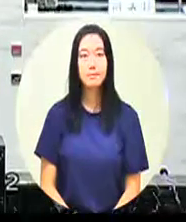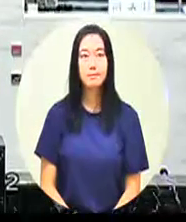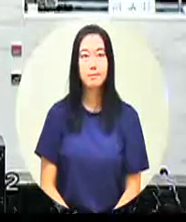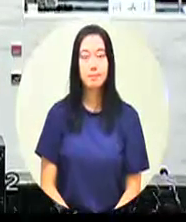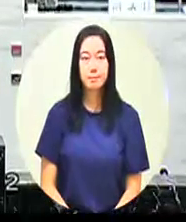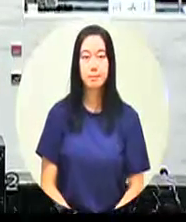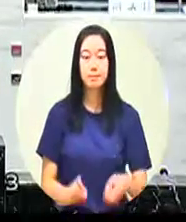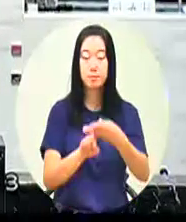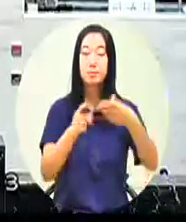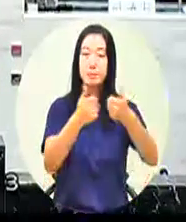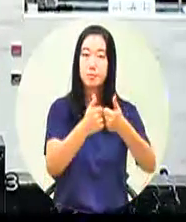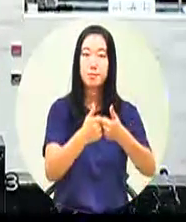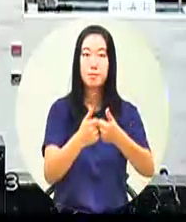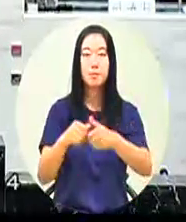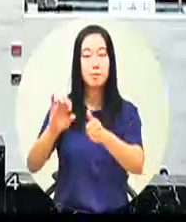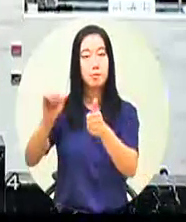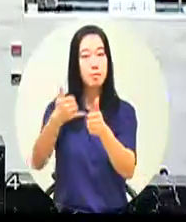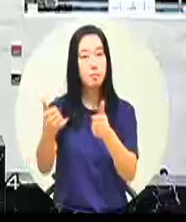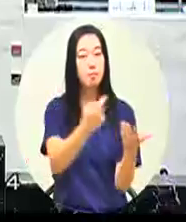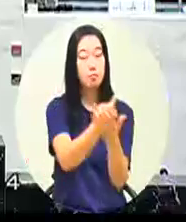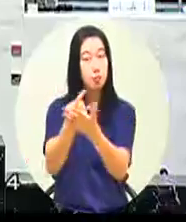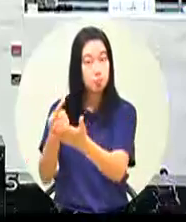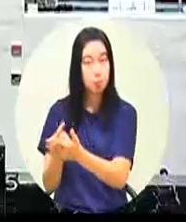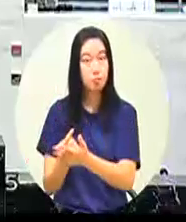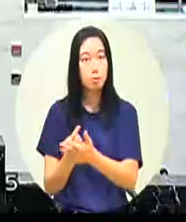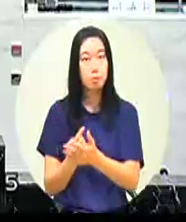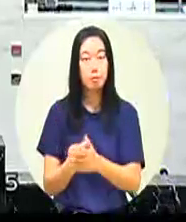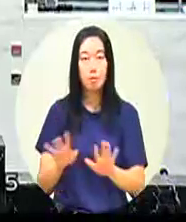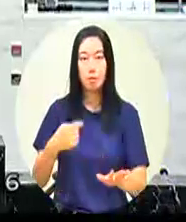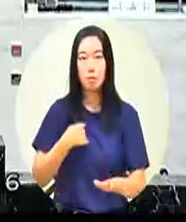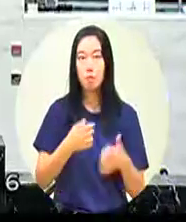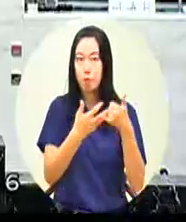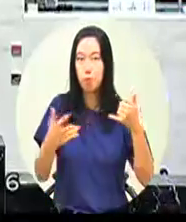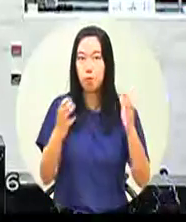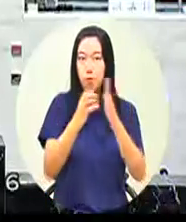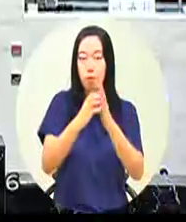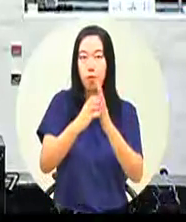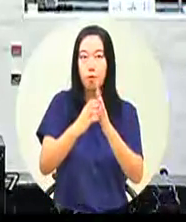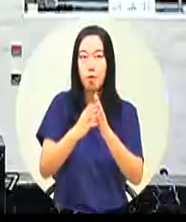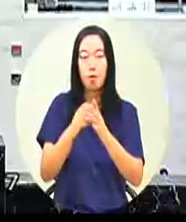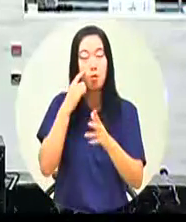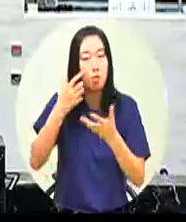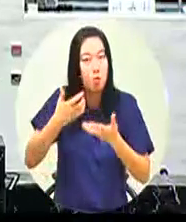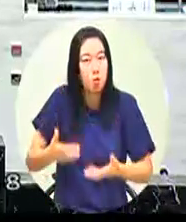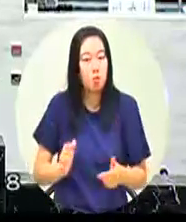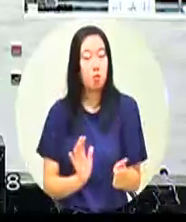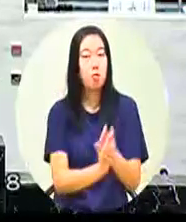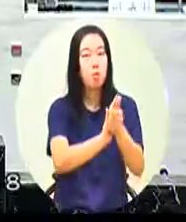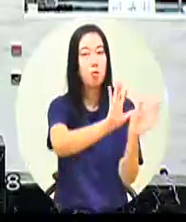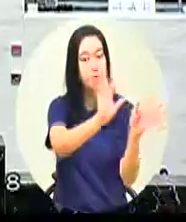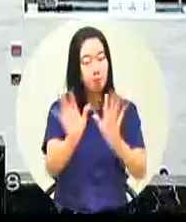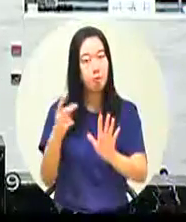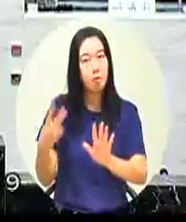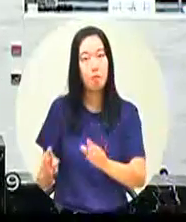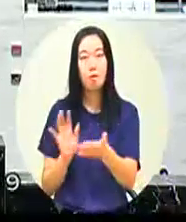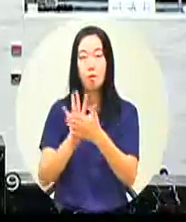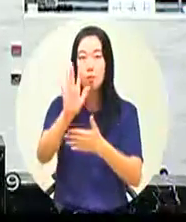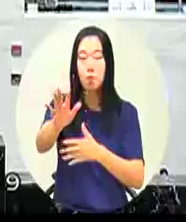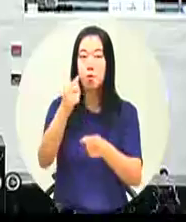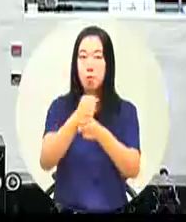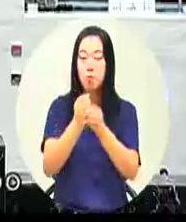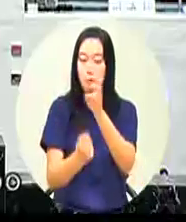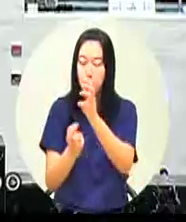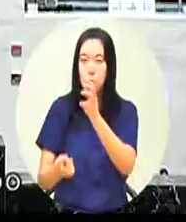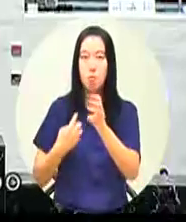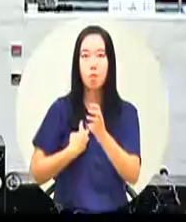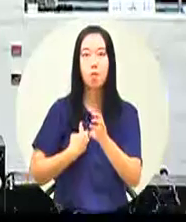大会主席、各位议员、女士、先生，以下海洋局针对相关的重要的业务推动情形以及未来工作重点，向议会